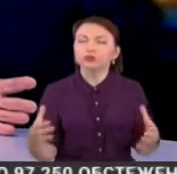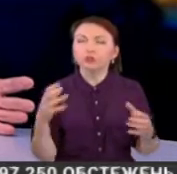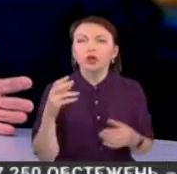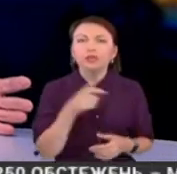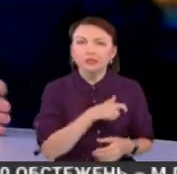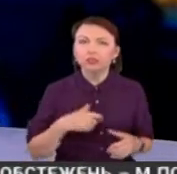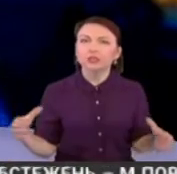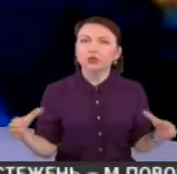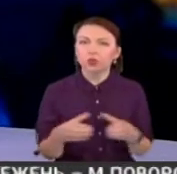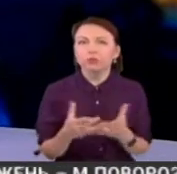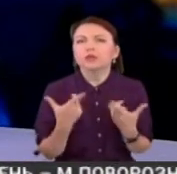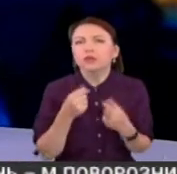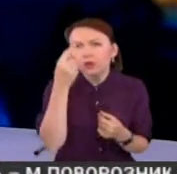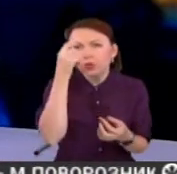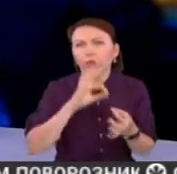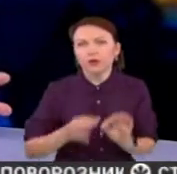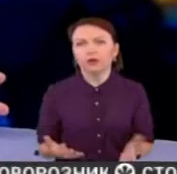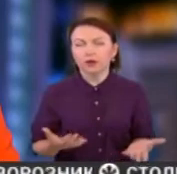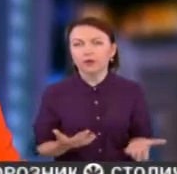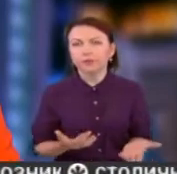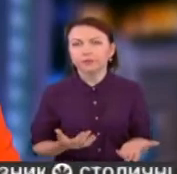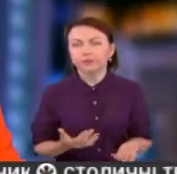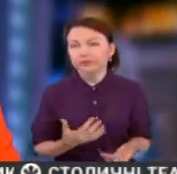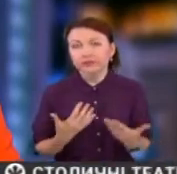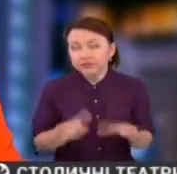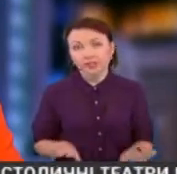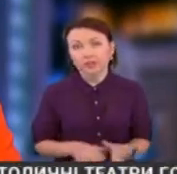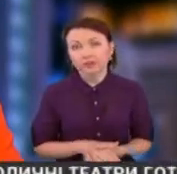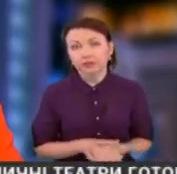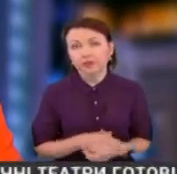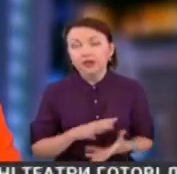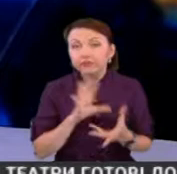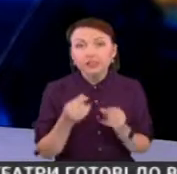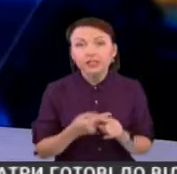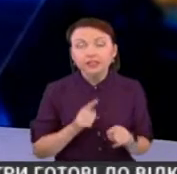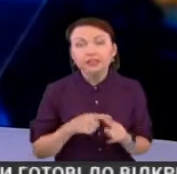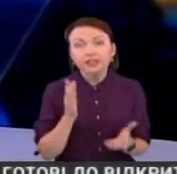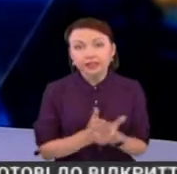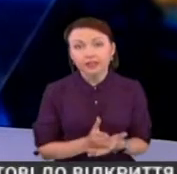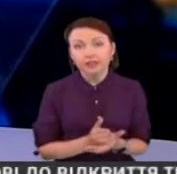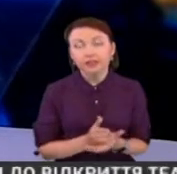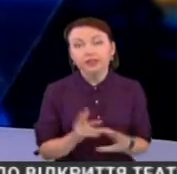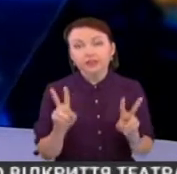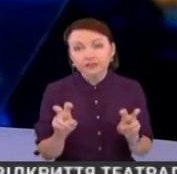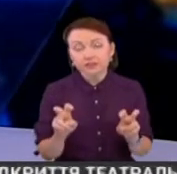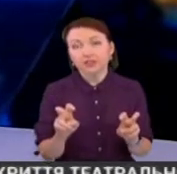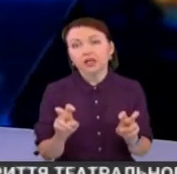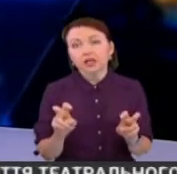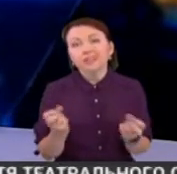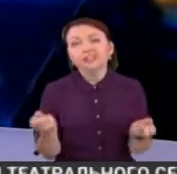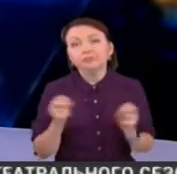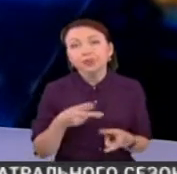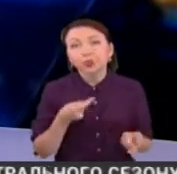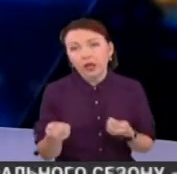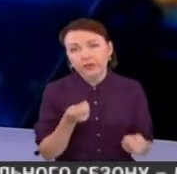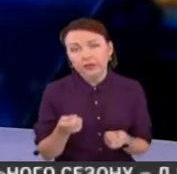депутатський корпус. Ну, де логіка тут? Ну, все це є, ніщо інше, як спекуляція. Місто